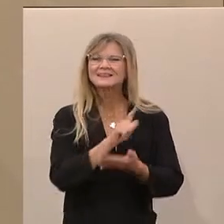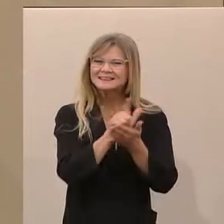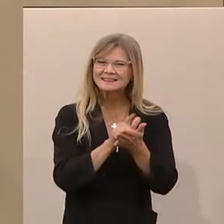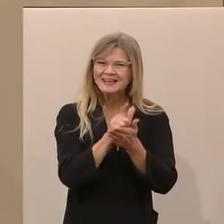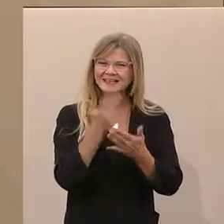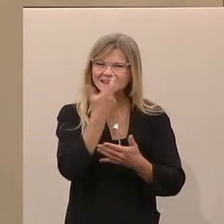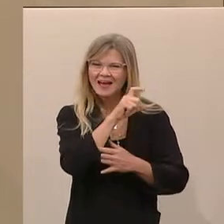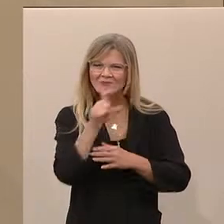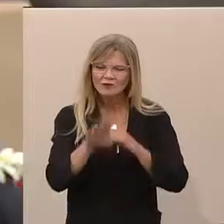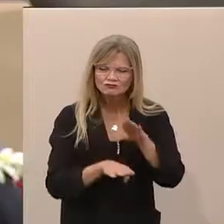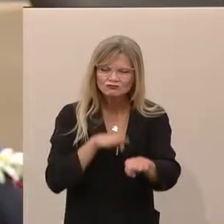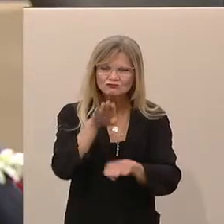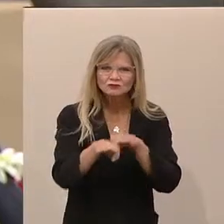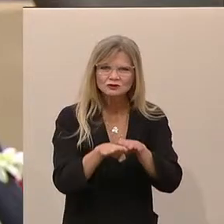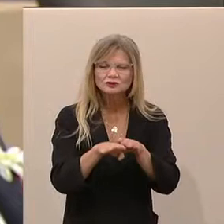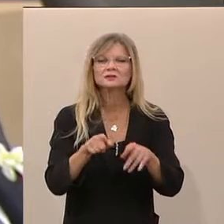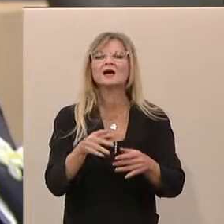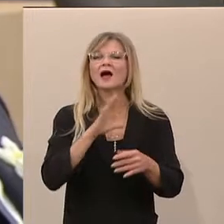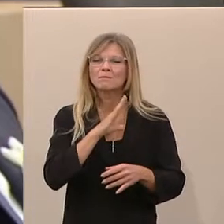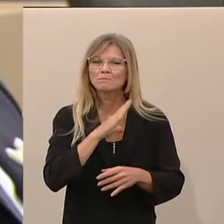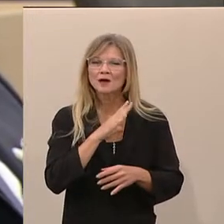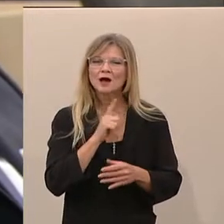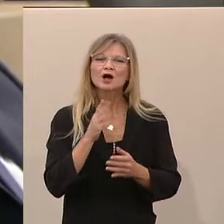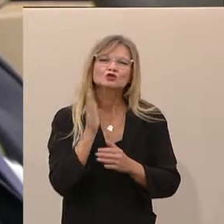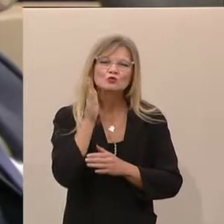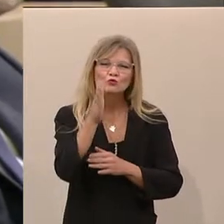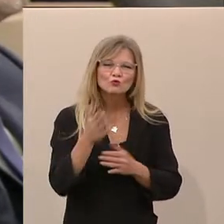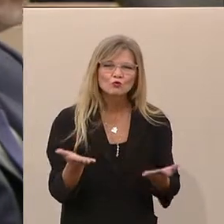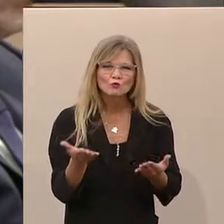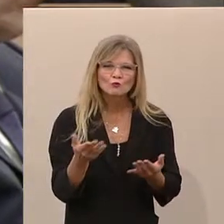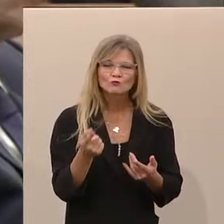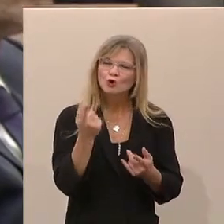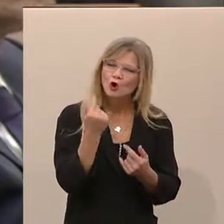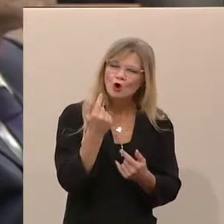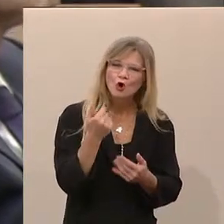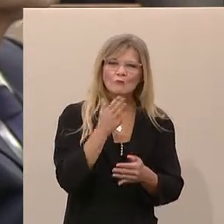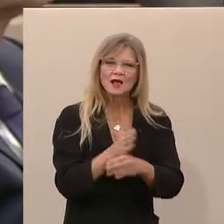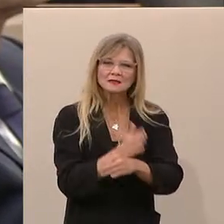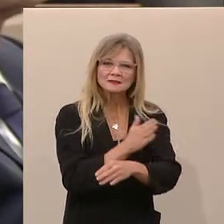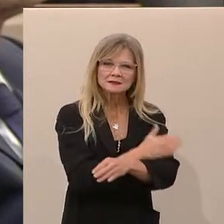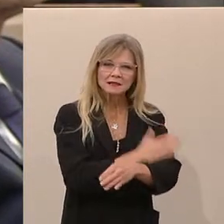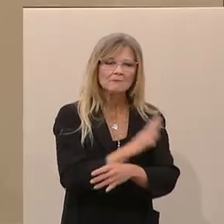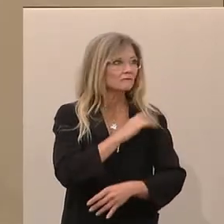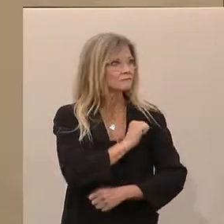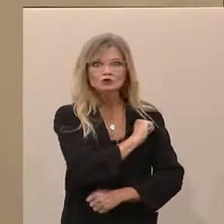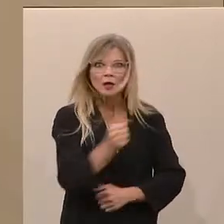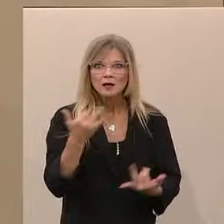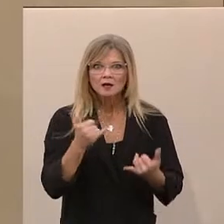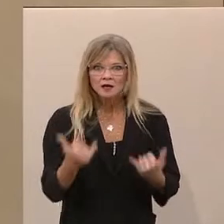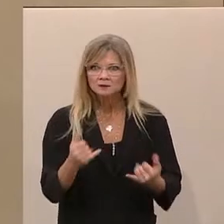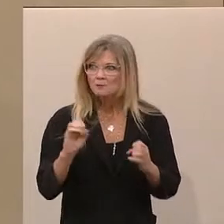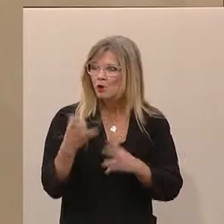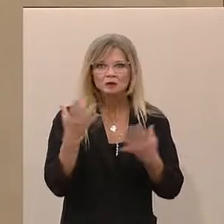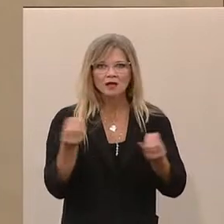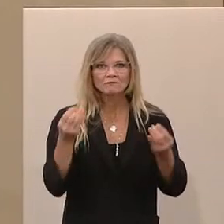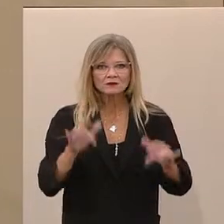hergezogen. Pfeilschnell ist das Jetzt entflogen. Ewig still steht die Vergangenheit. Und dieses Zitat